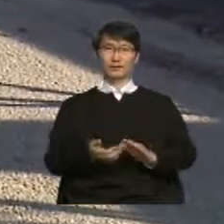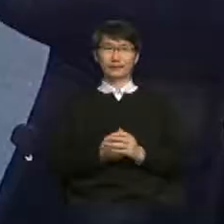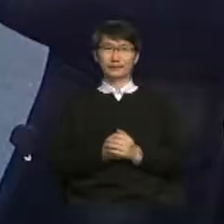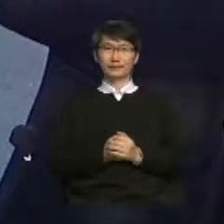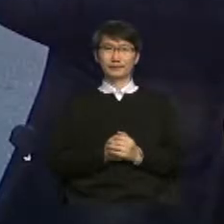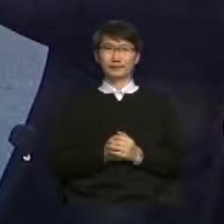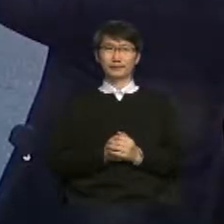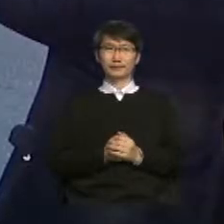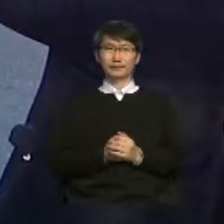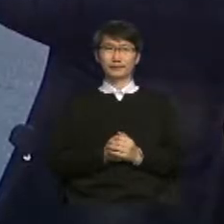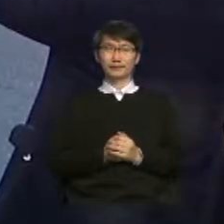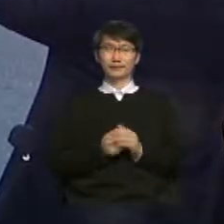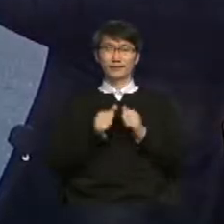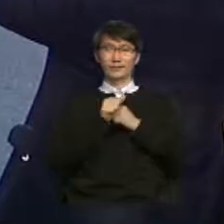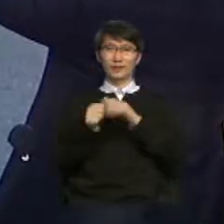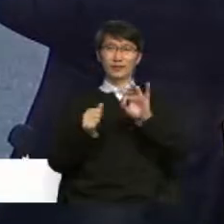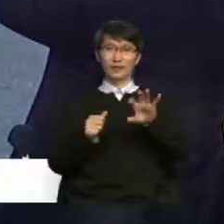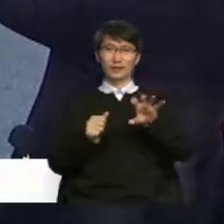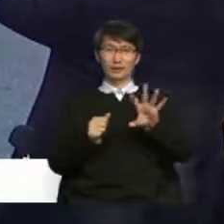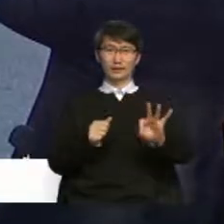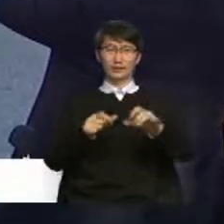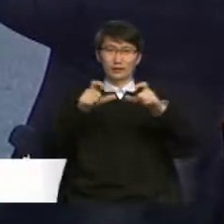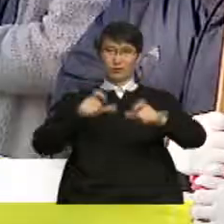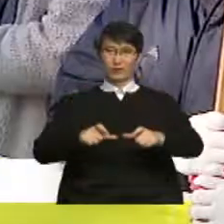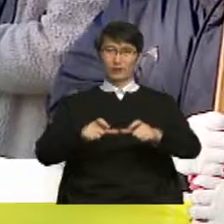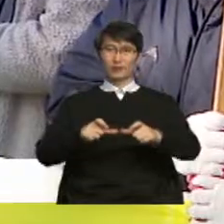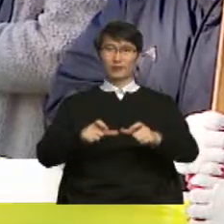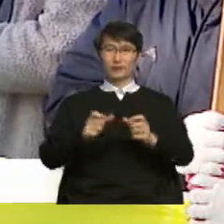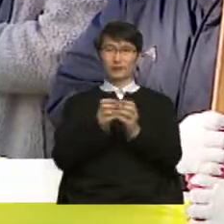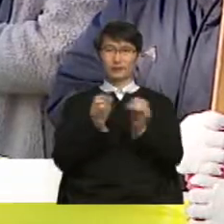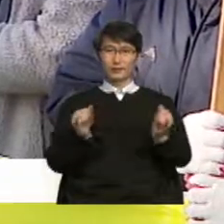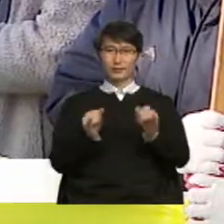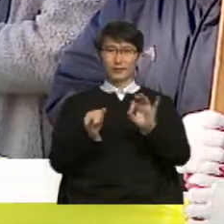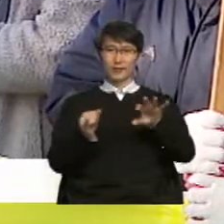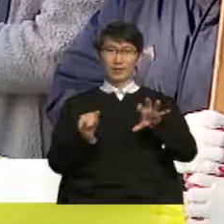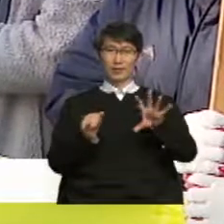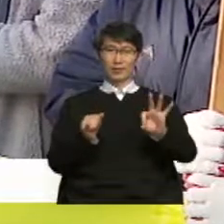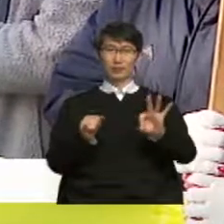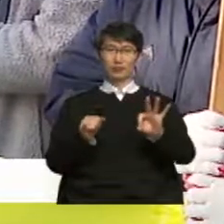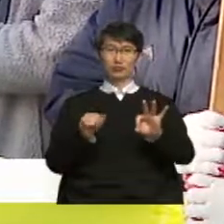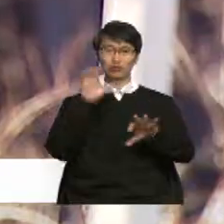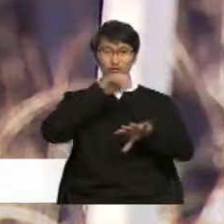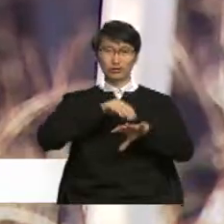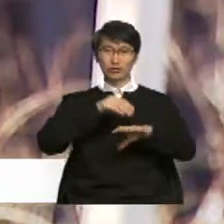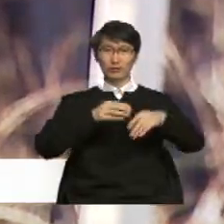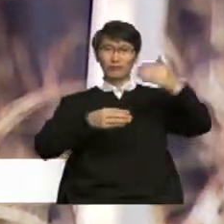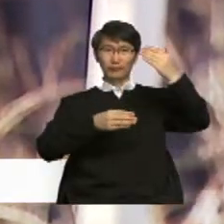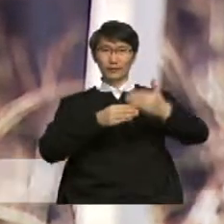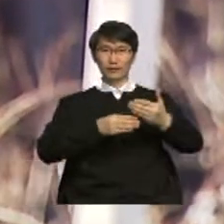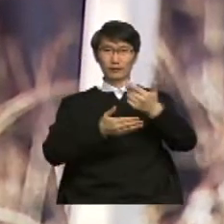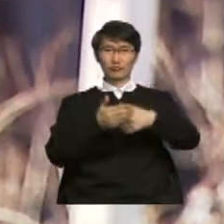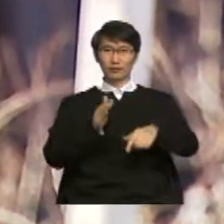것입니다. 이에 따라 양평군과 시민단체, 군민들은 양평종합훈련장의 폐쇄를 위한